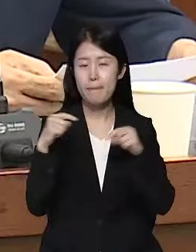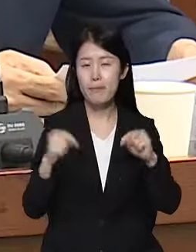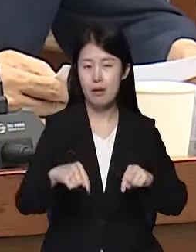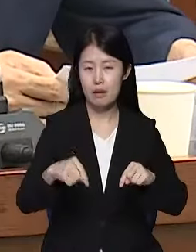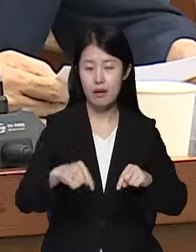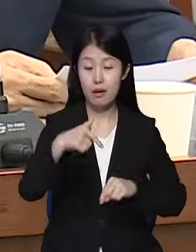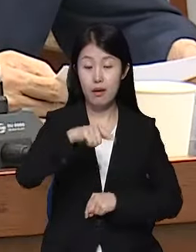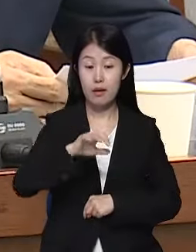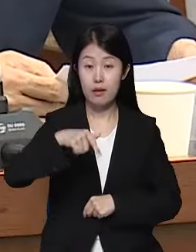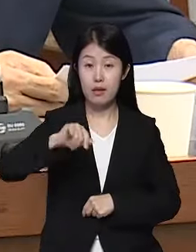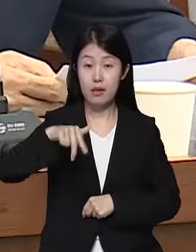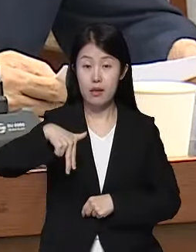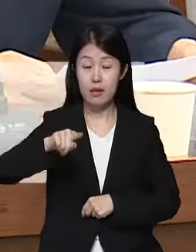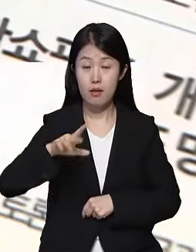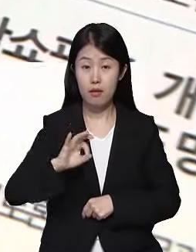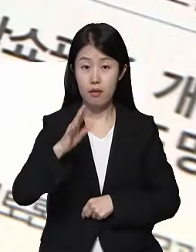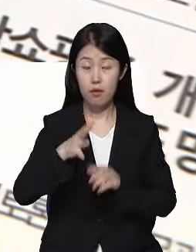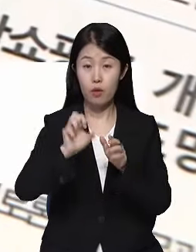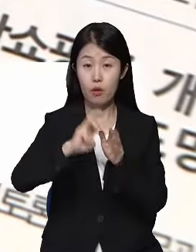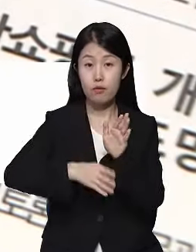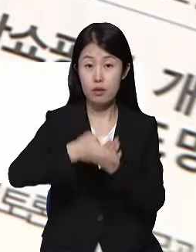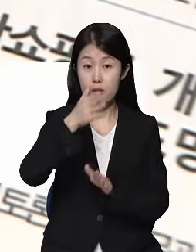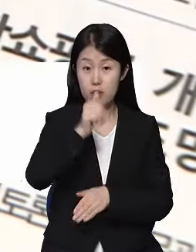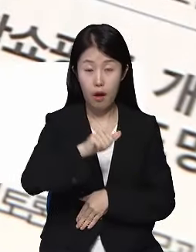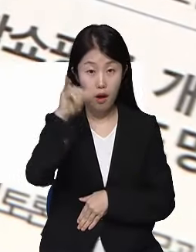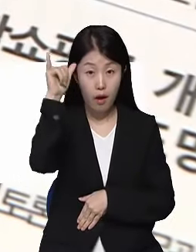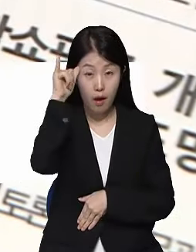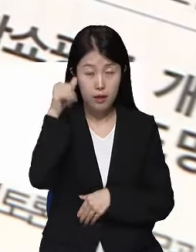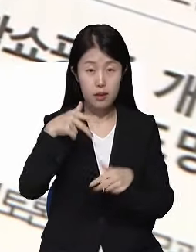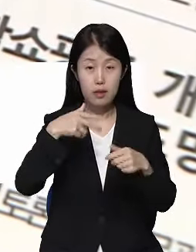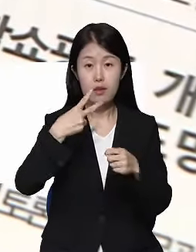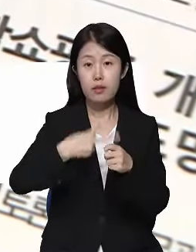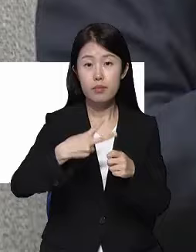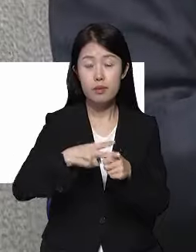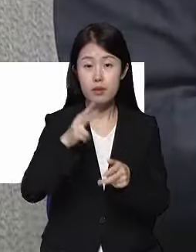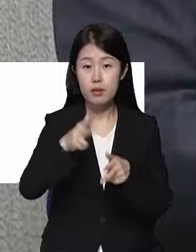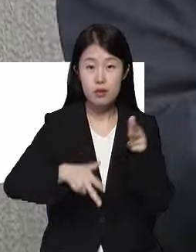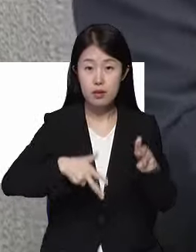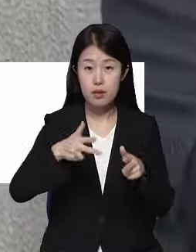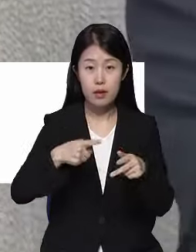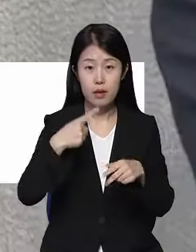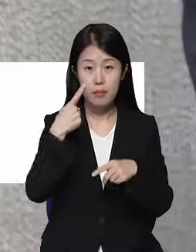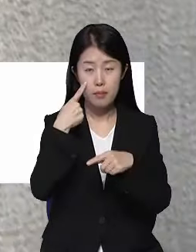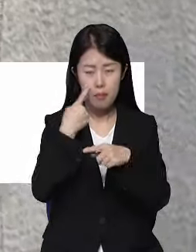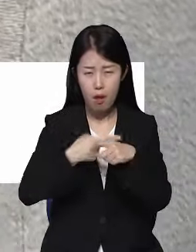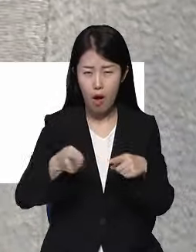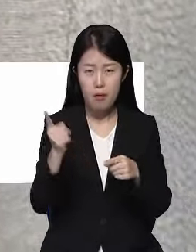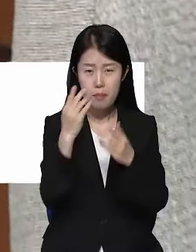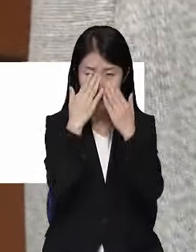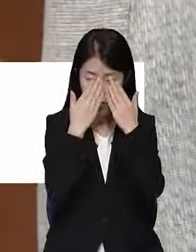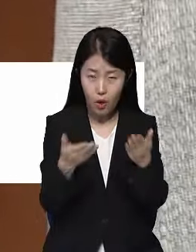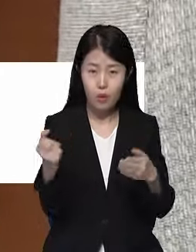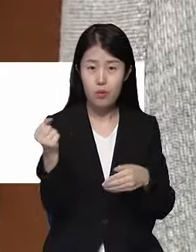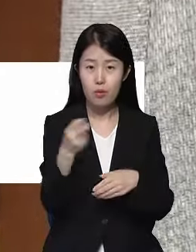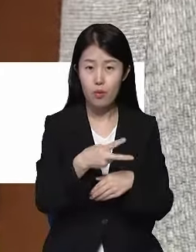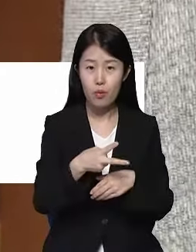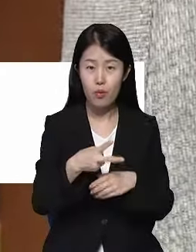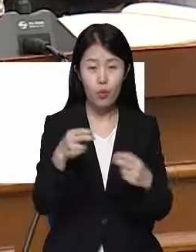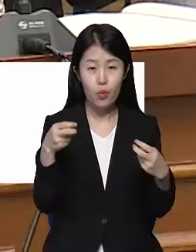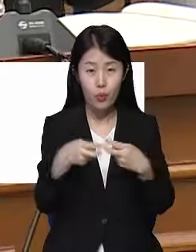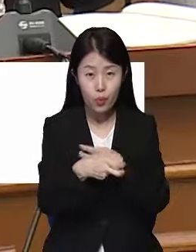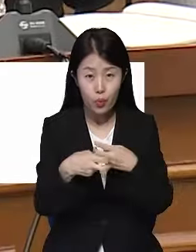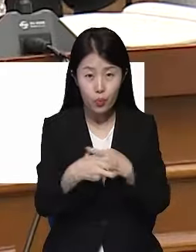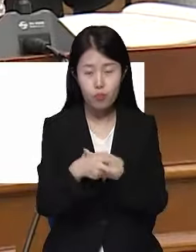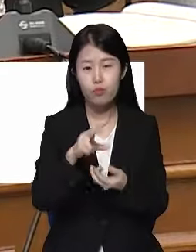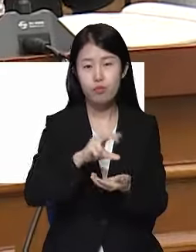강기정 광주광역시장은 AI 2단계 사업 예타 면제와 복합 쇼핑몰 예정지 교통 인프라 예산 확보에